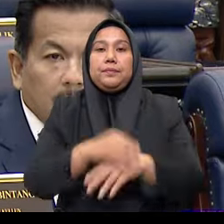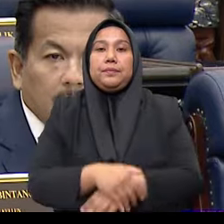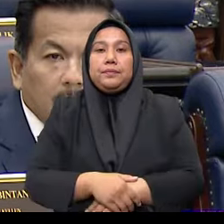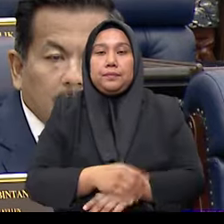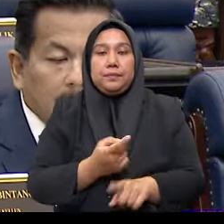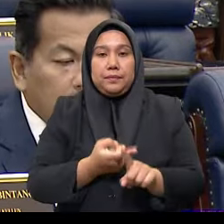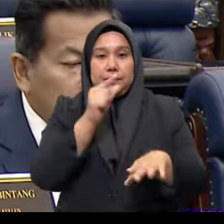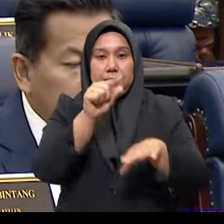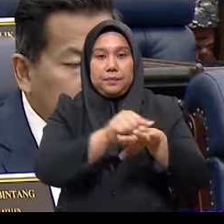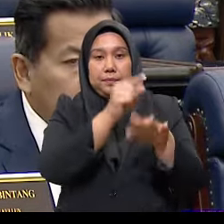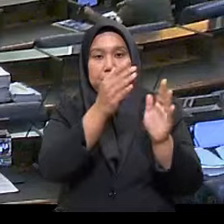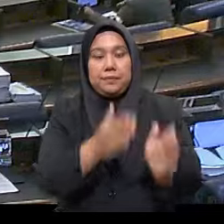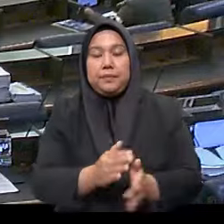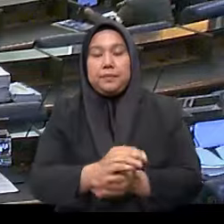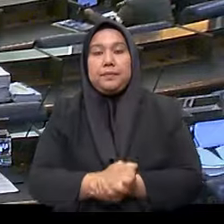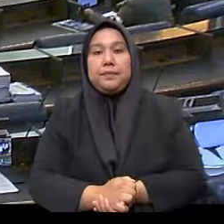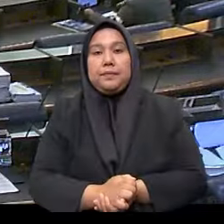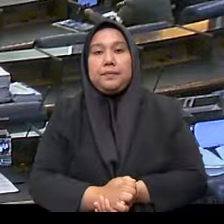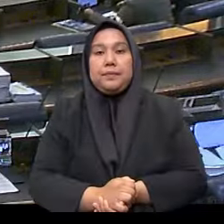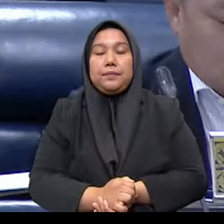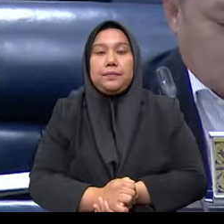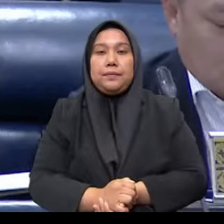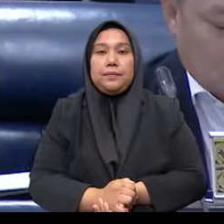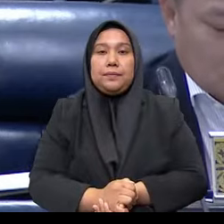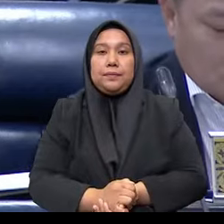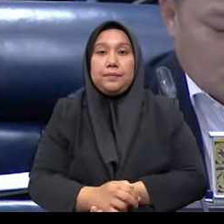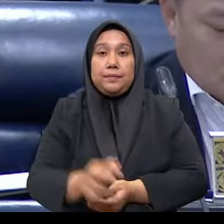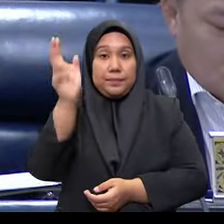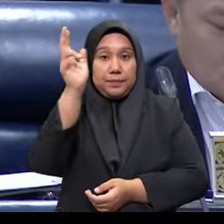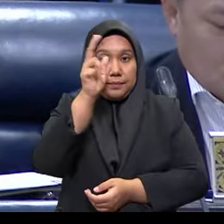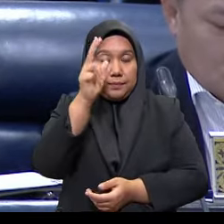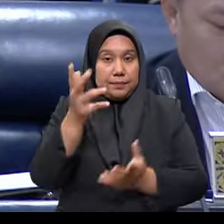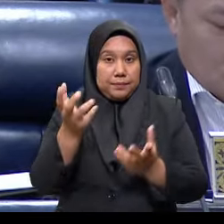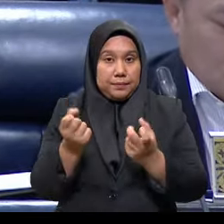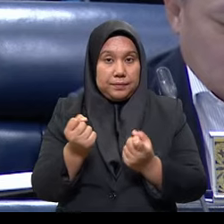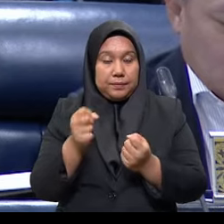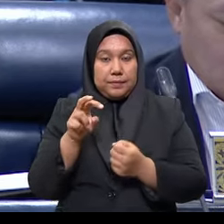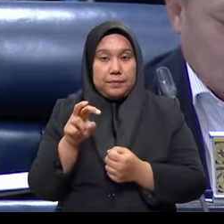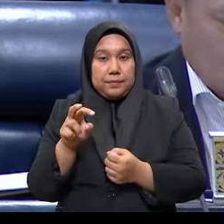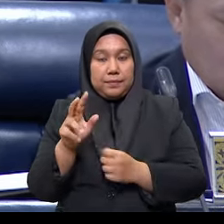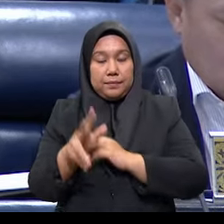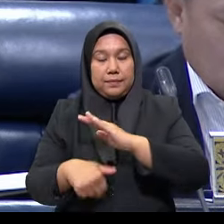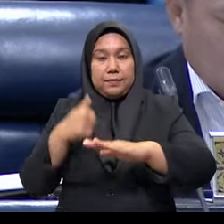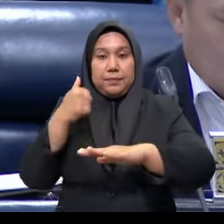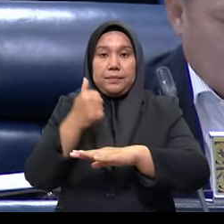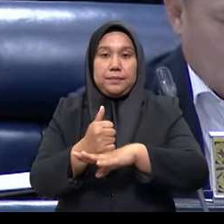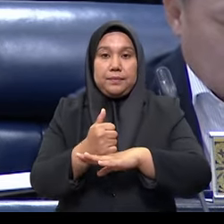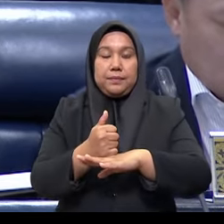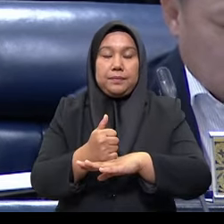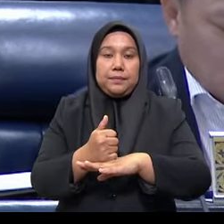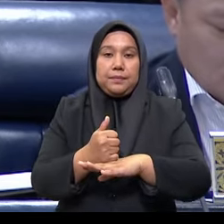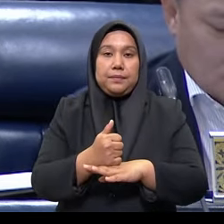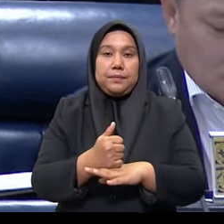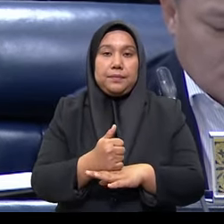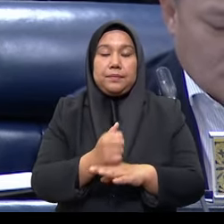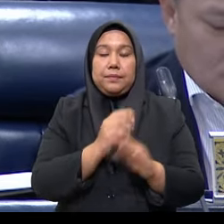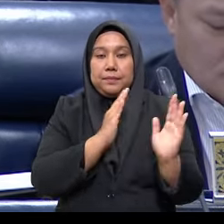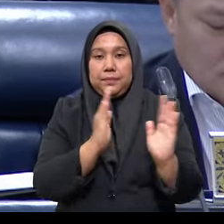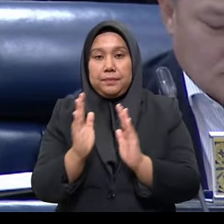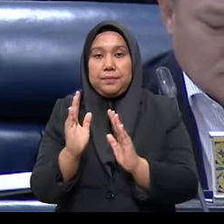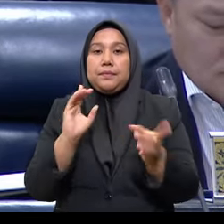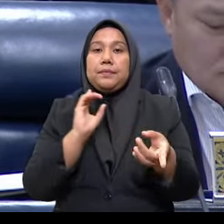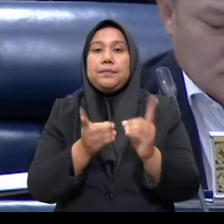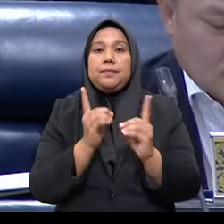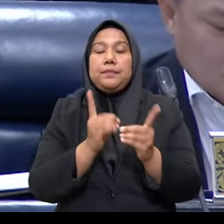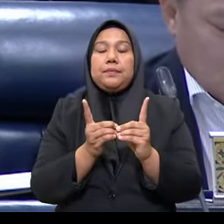pengguna-pengguna? Terima kasih. Berkenaan dengan soalan sama ada kerajaan berhasrat untuk menubuhkan sebuah